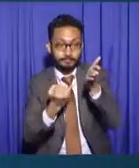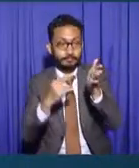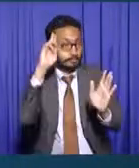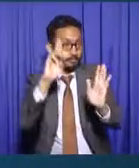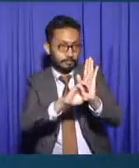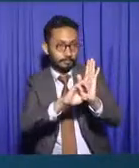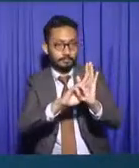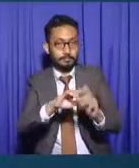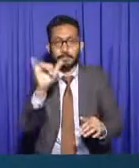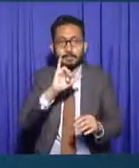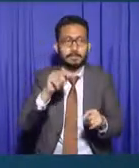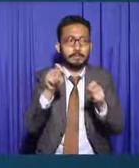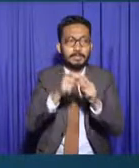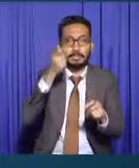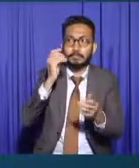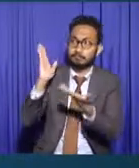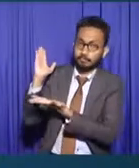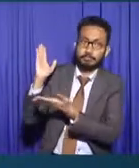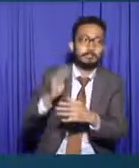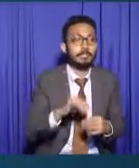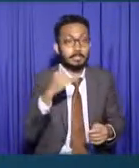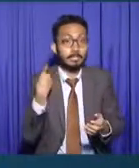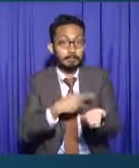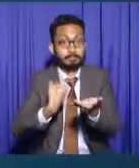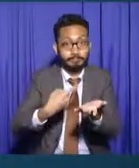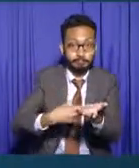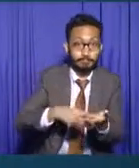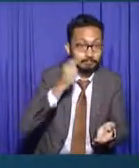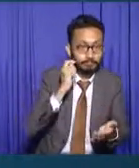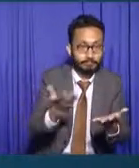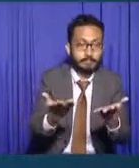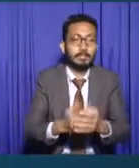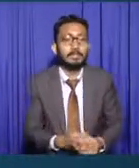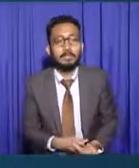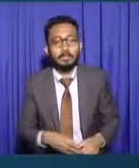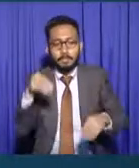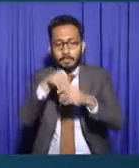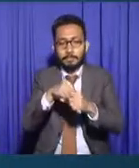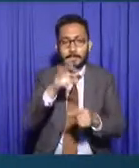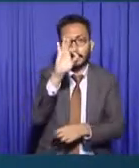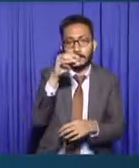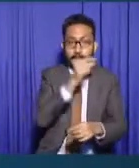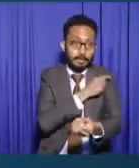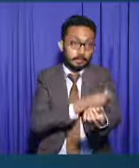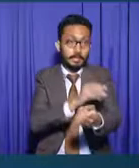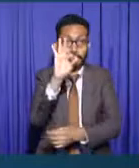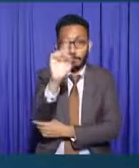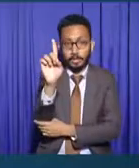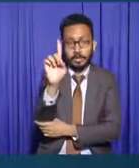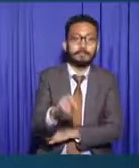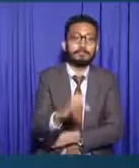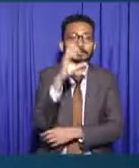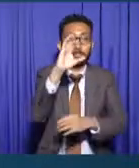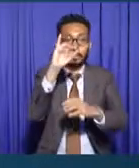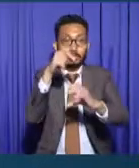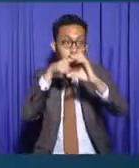seperti yang telah kita bincangkan tadi dalam generasi F1 ciri